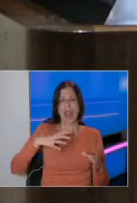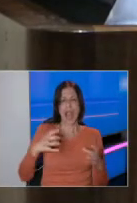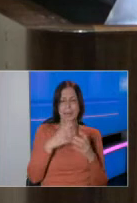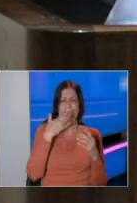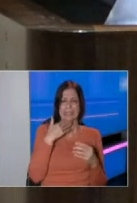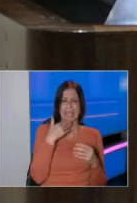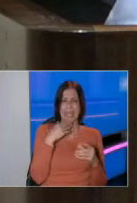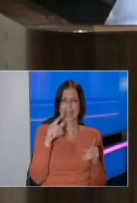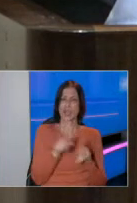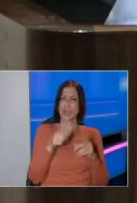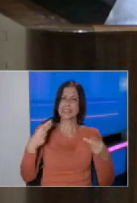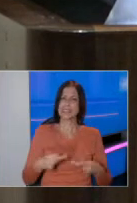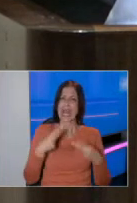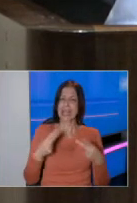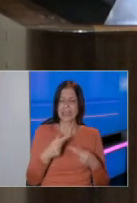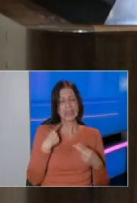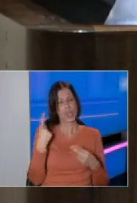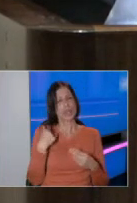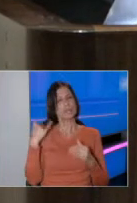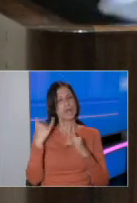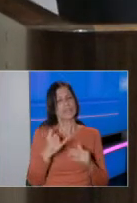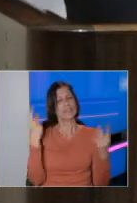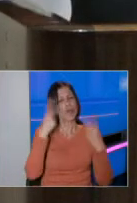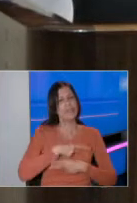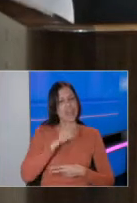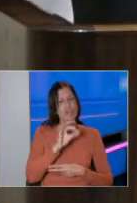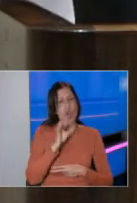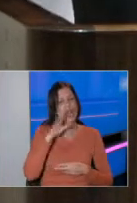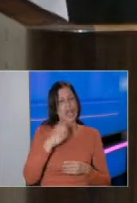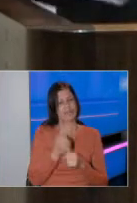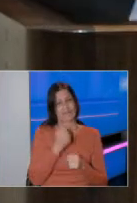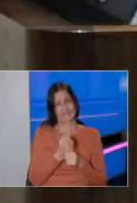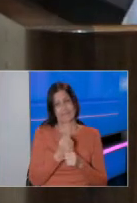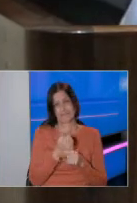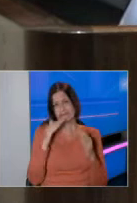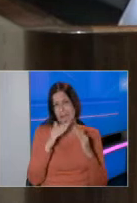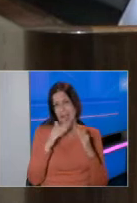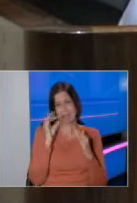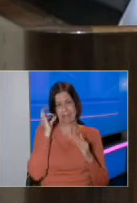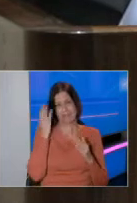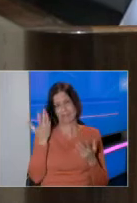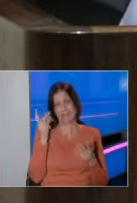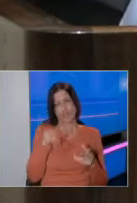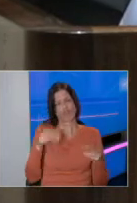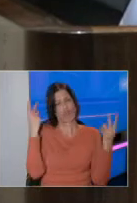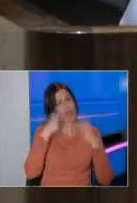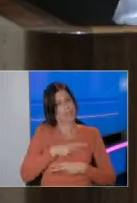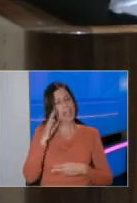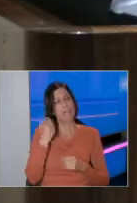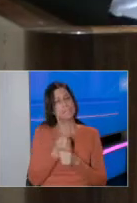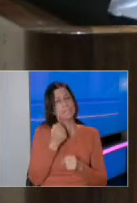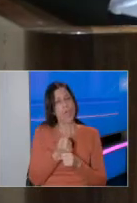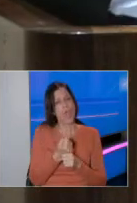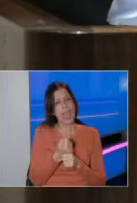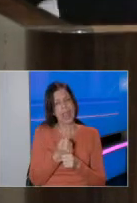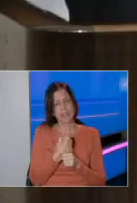דרך אגב, כמו בסלט, אני חושב שלכל אחד מביא את התובנה שלו. גם עקרת בית יש לה תובנה. גם פועל יצור